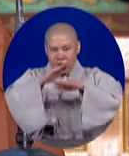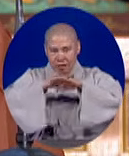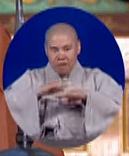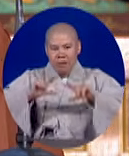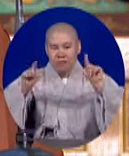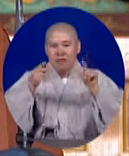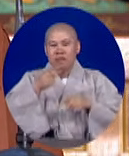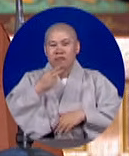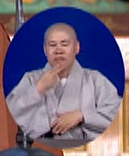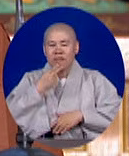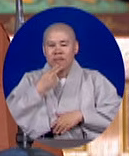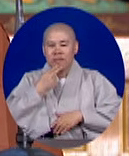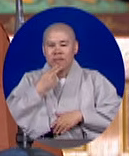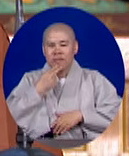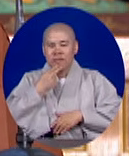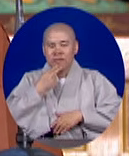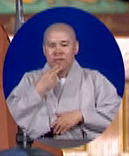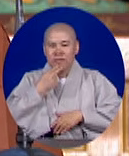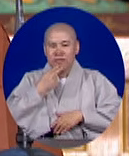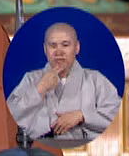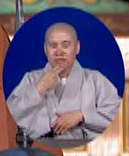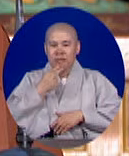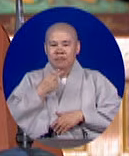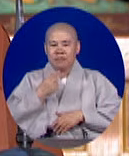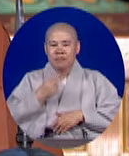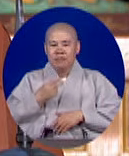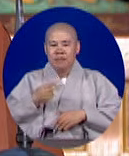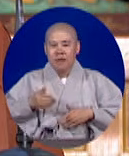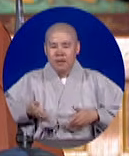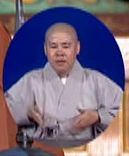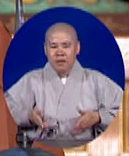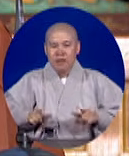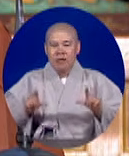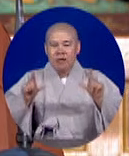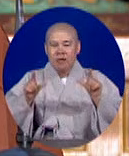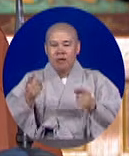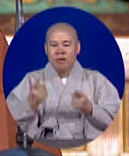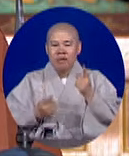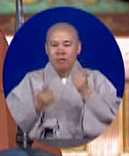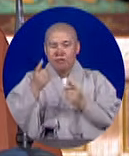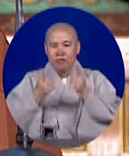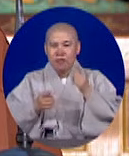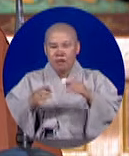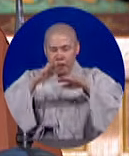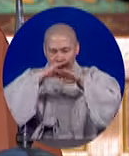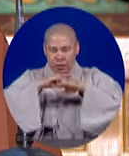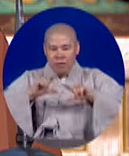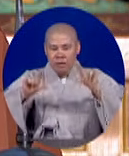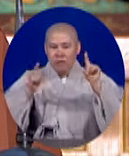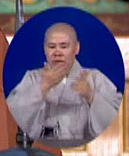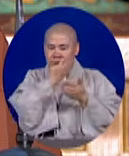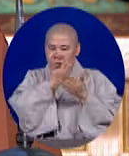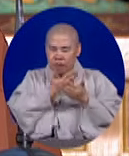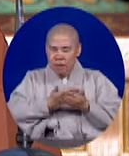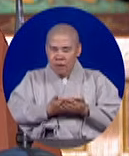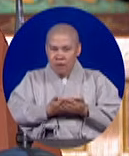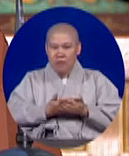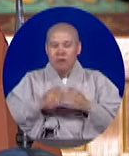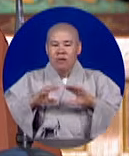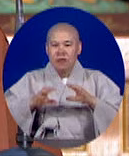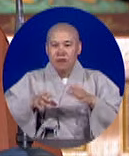거예요. 이 동아시아에서는 생일날보다 제삿날을 중시 여깁니다. 생일날은